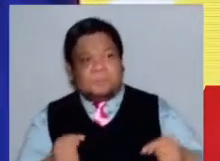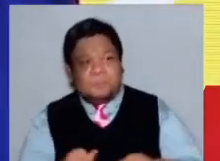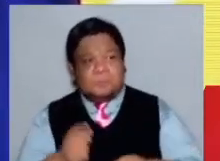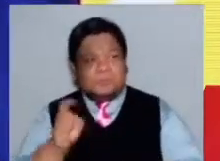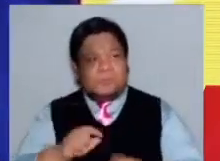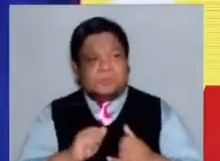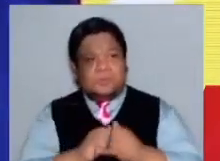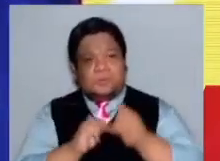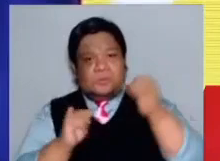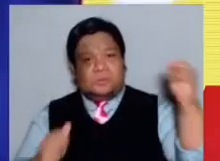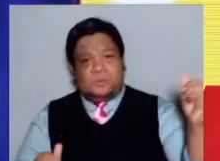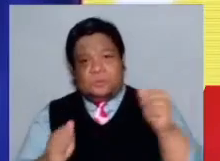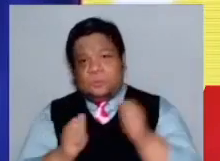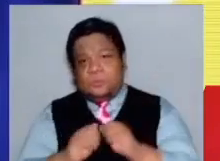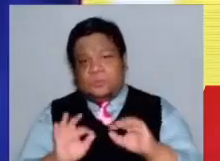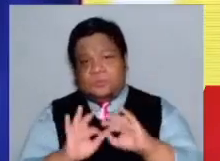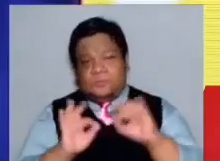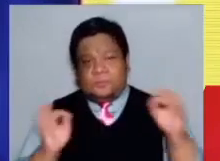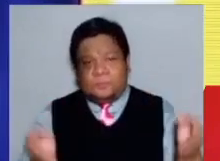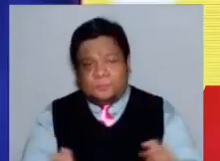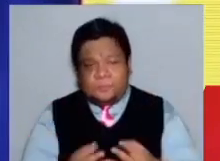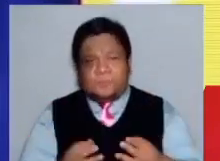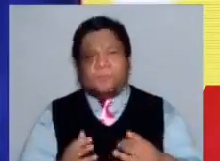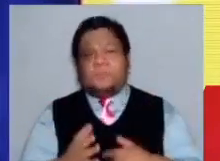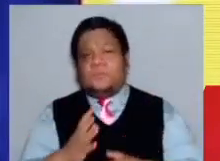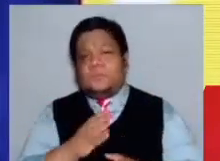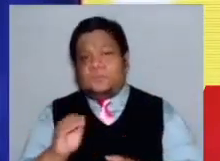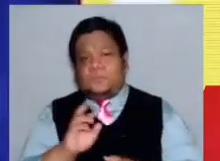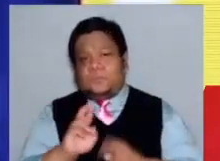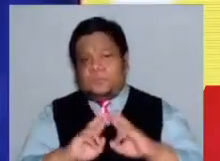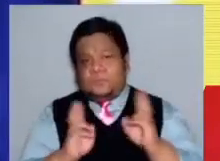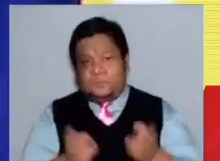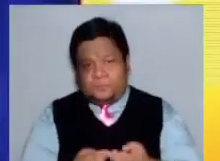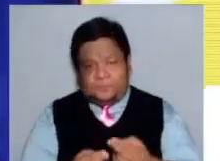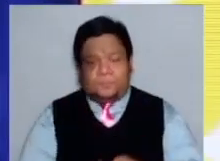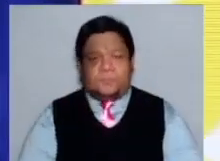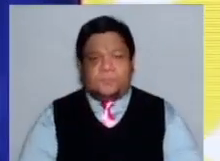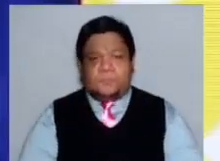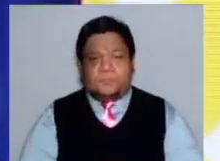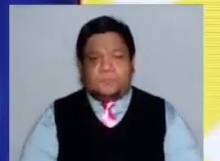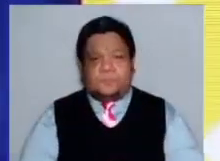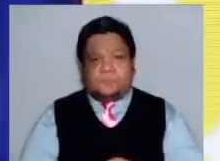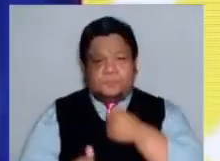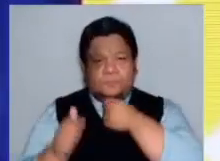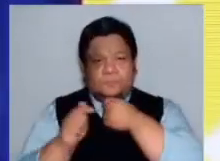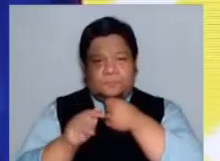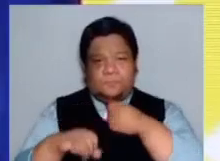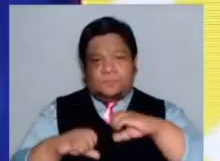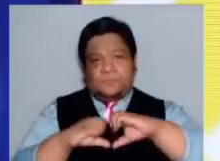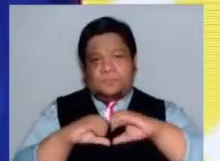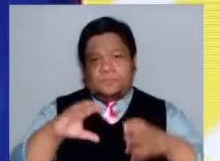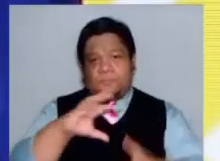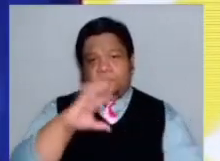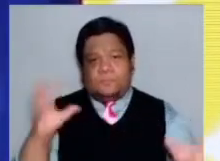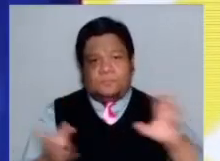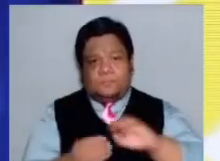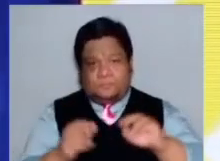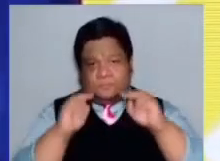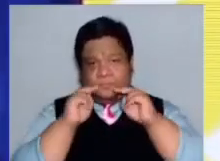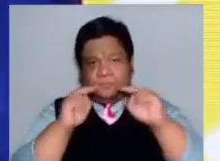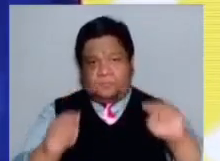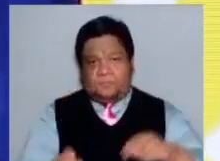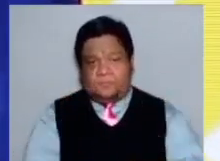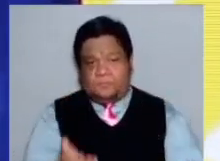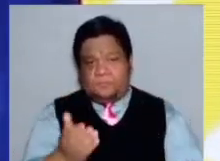their loved ones and their families. Ito ang unang balita, Ian Cruz para sa GMA Integrated